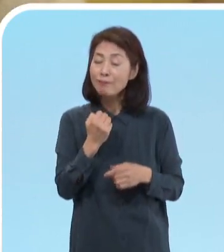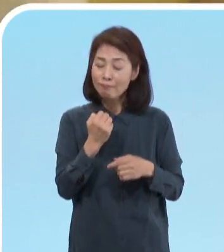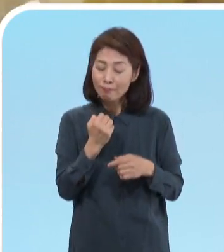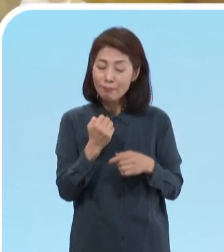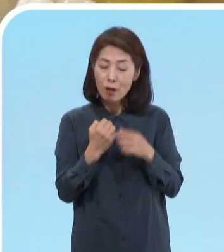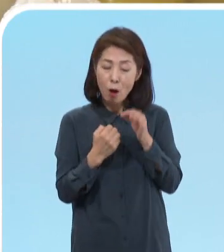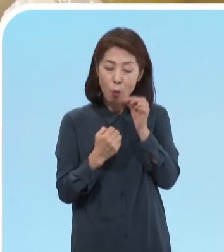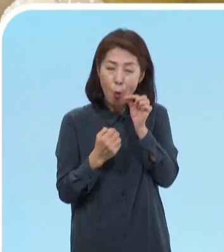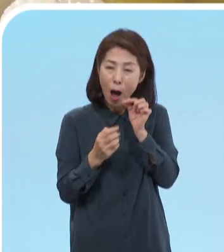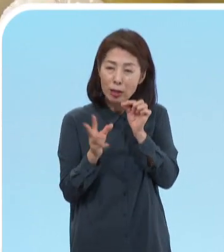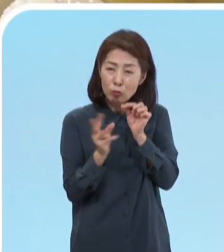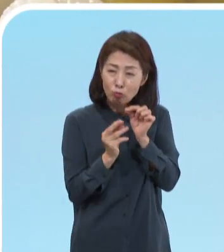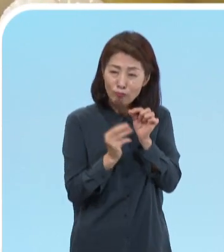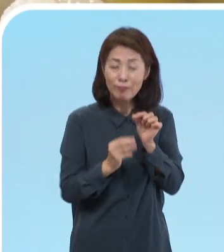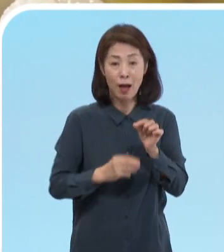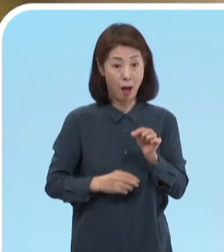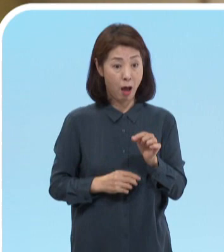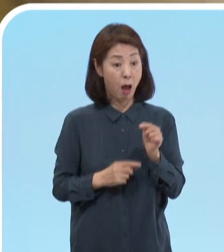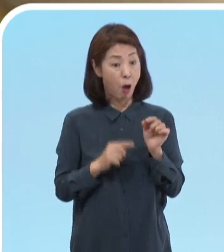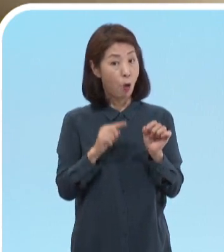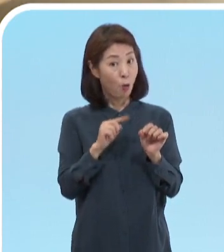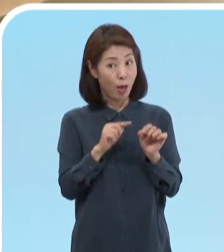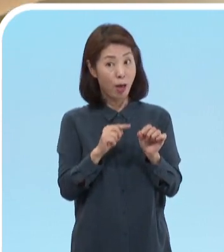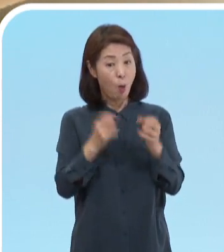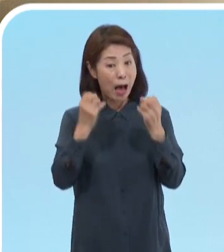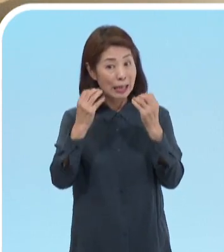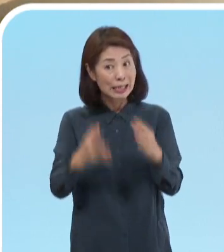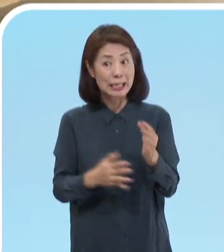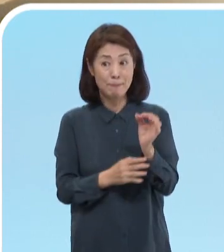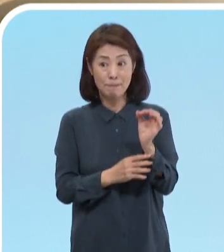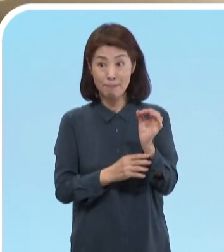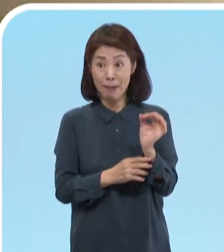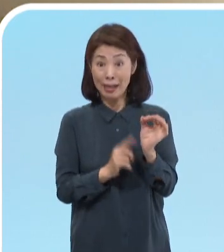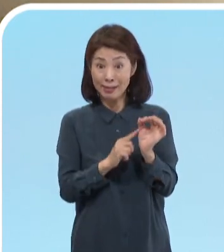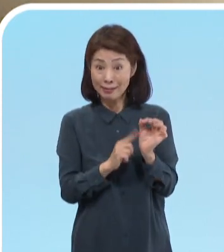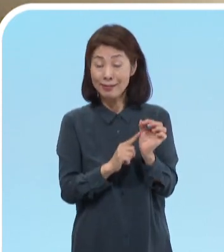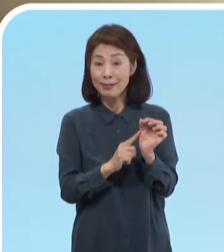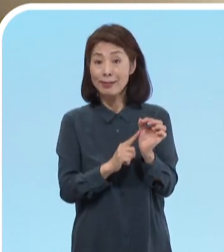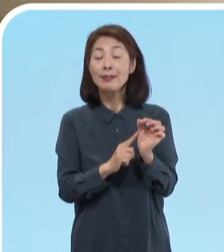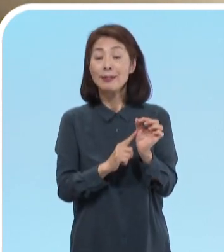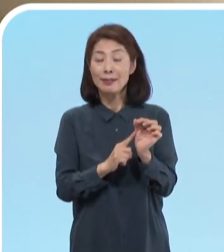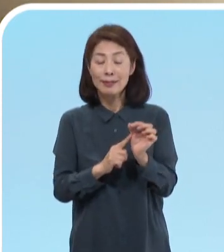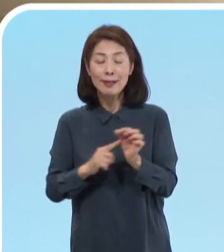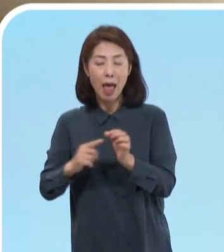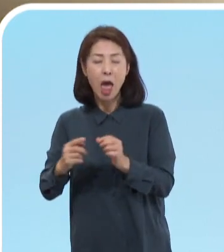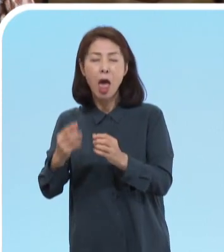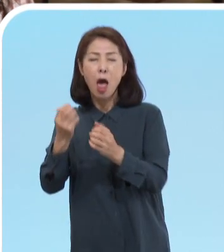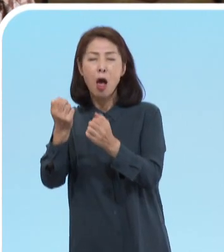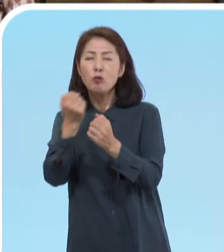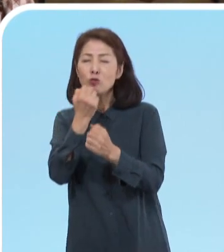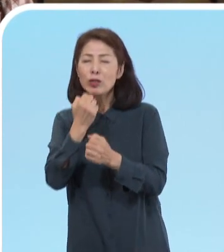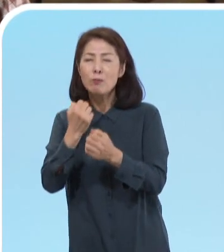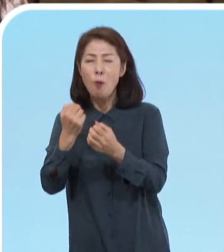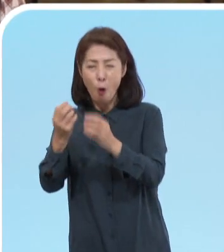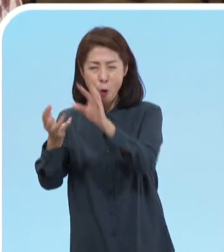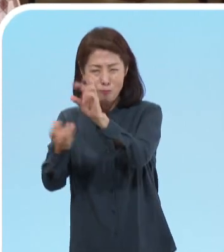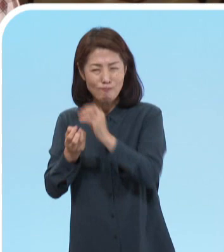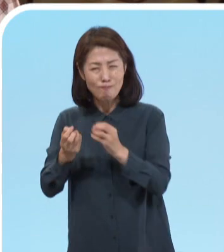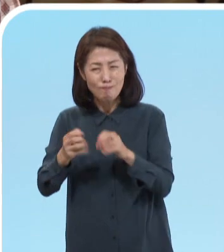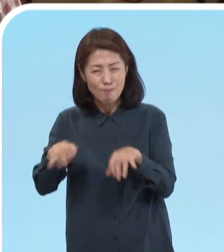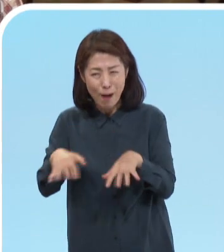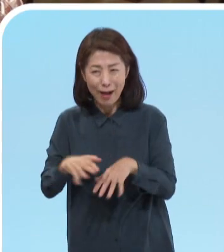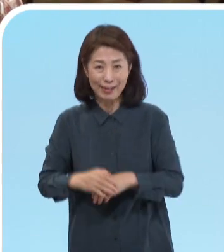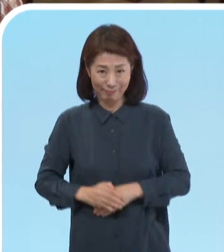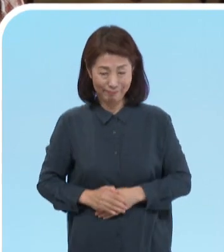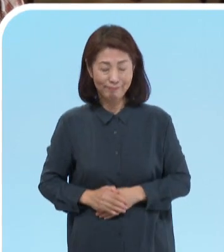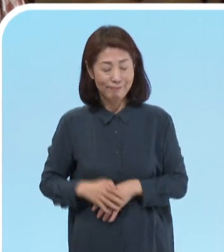いしっかりご飯についてますね。 はい、こちらは新米と今年の新しい栗になりますので、 うん、宝塚の電飾の